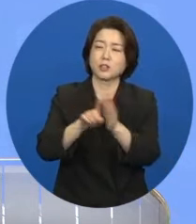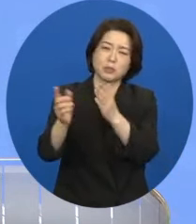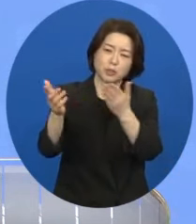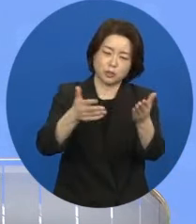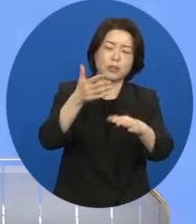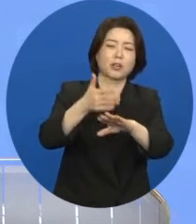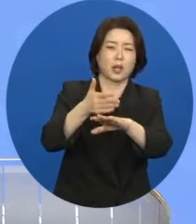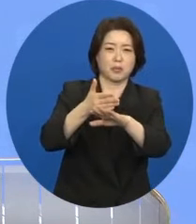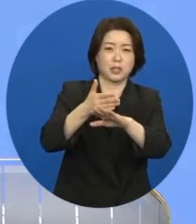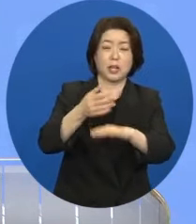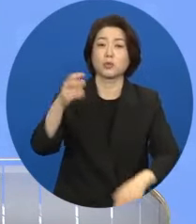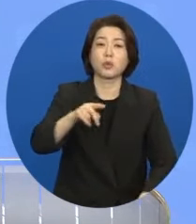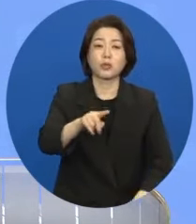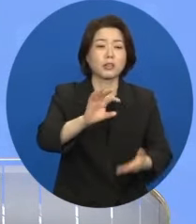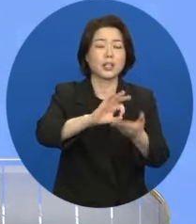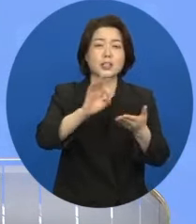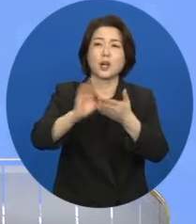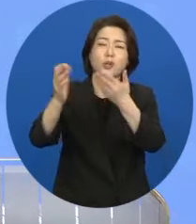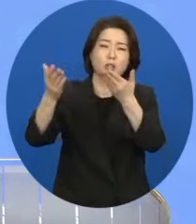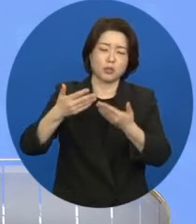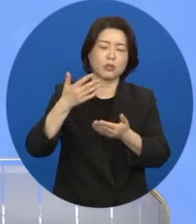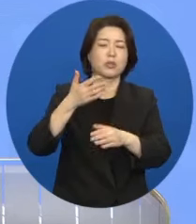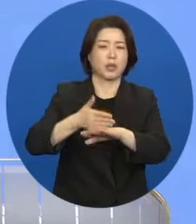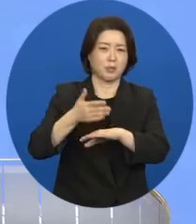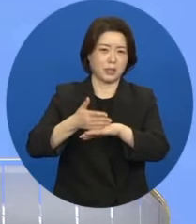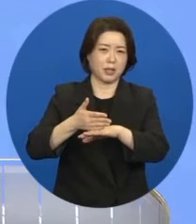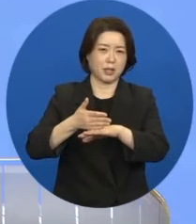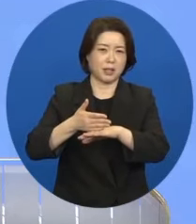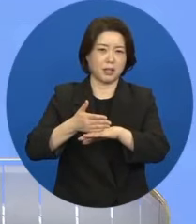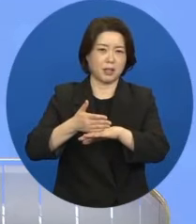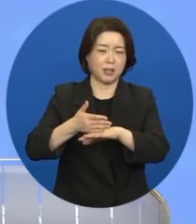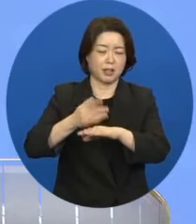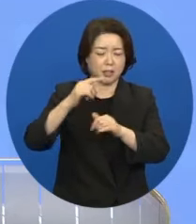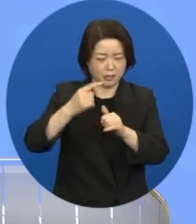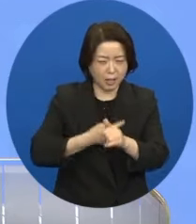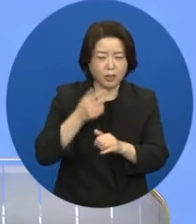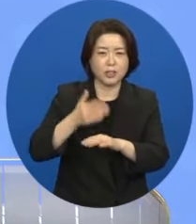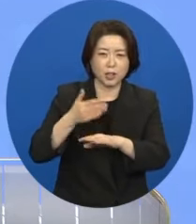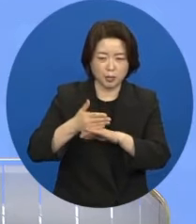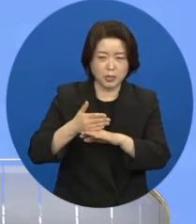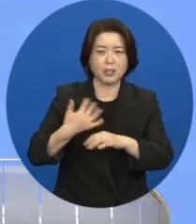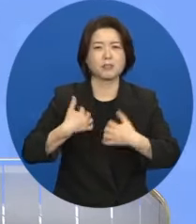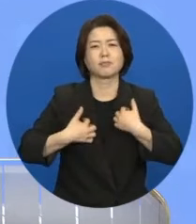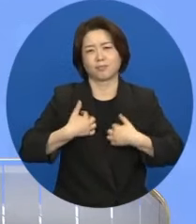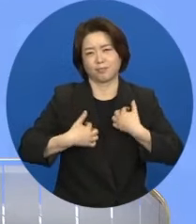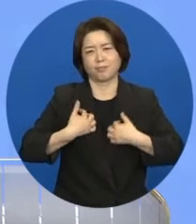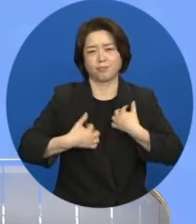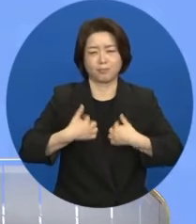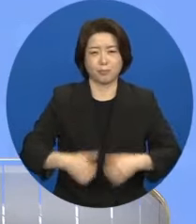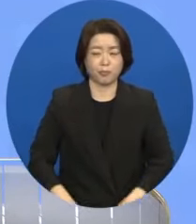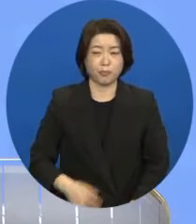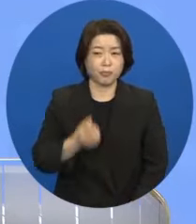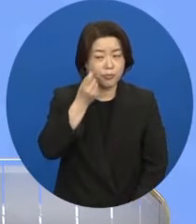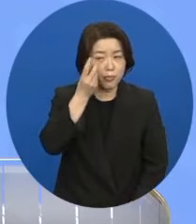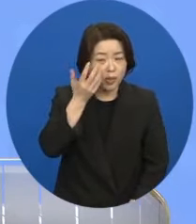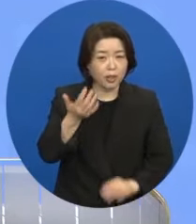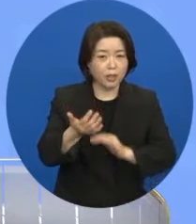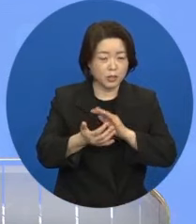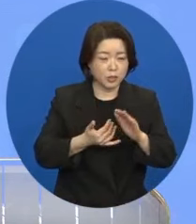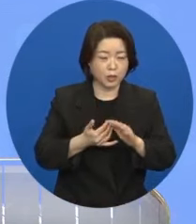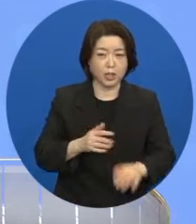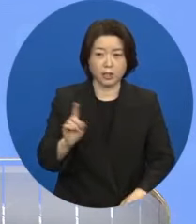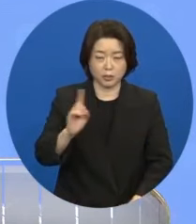감사하고 또한 그렇게 써 주셔서 감사합니다 그래서 감사한 거예요 몇 개월 전에 어떤 분이 비서실에 전화를